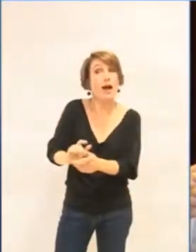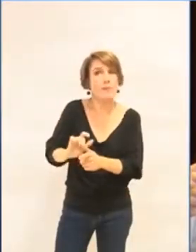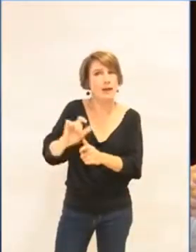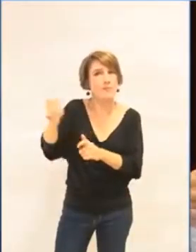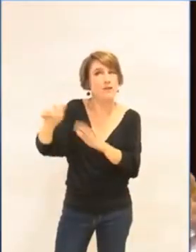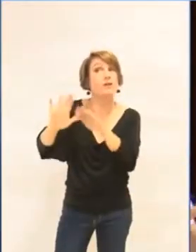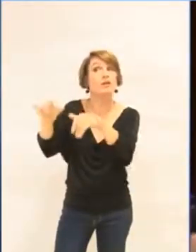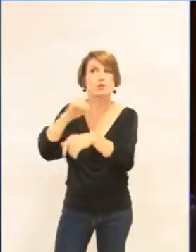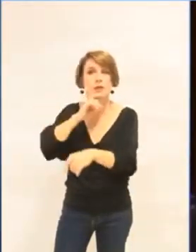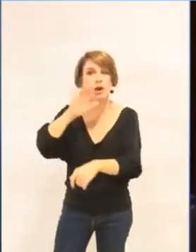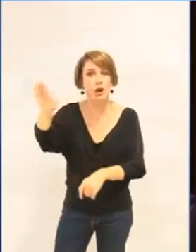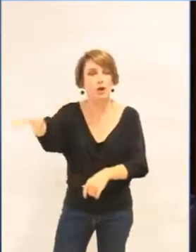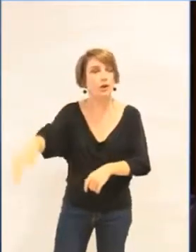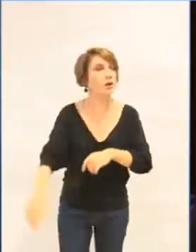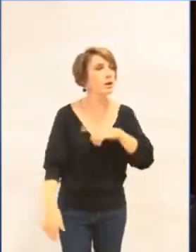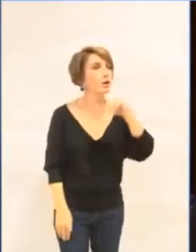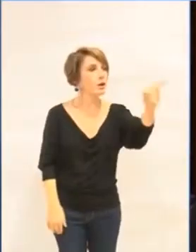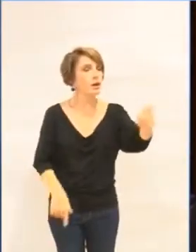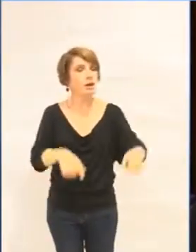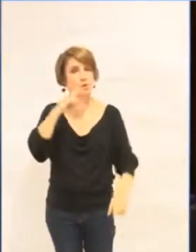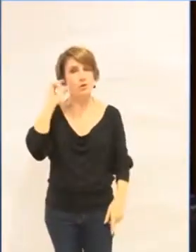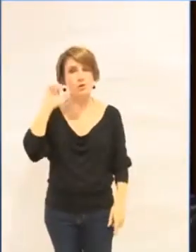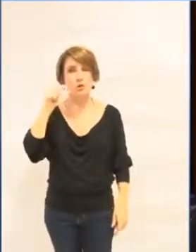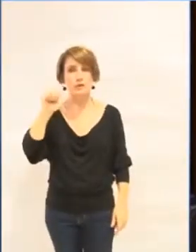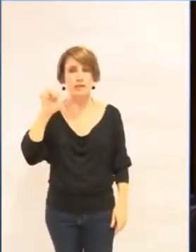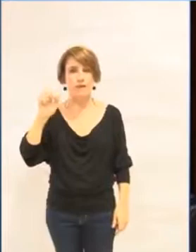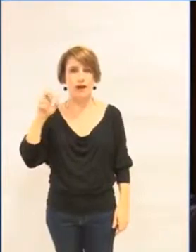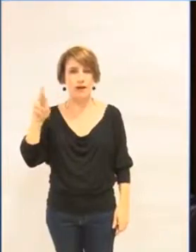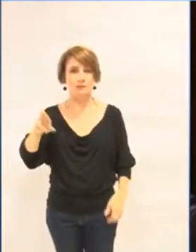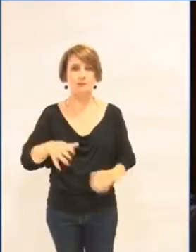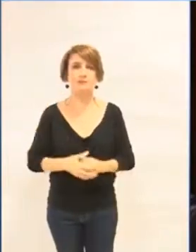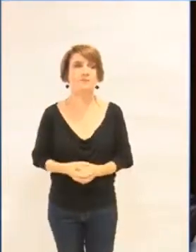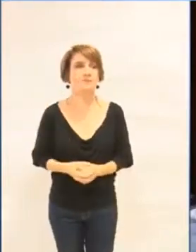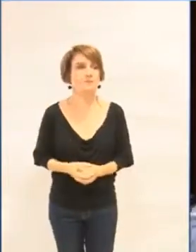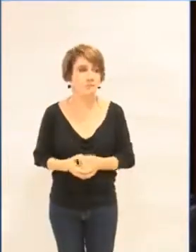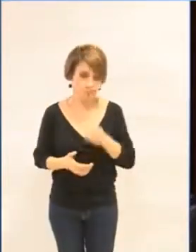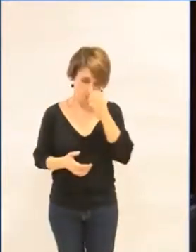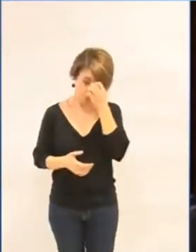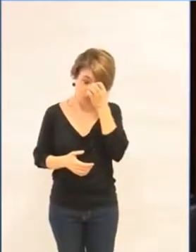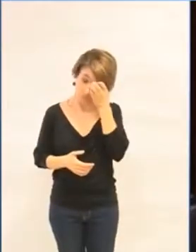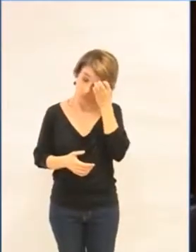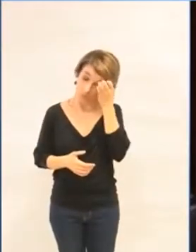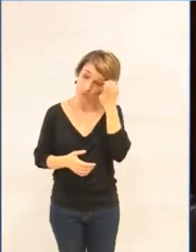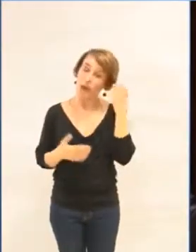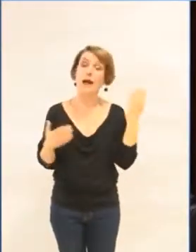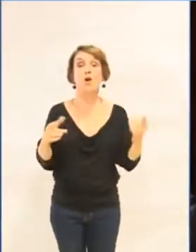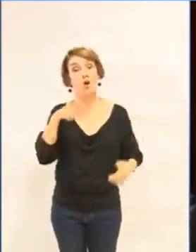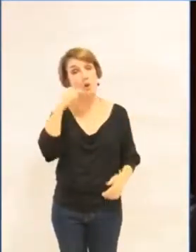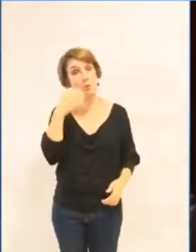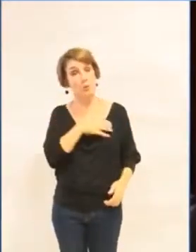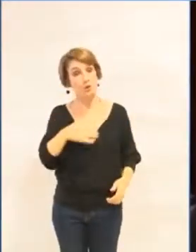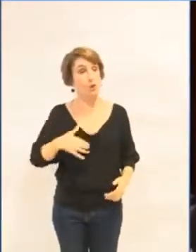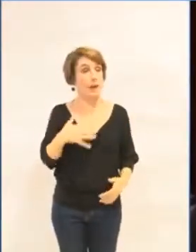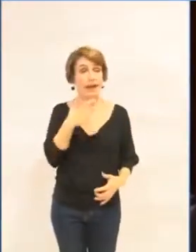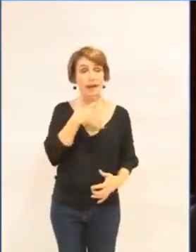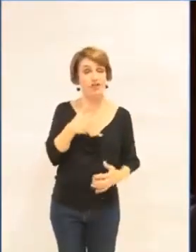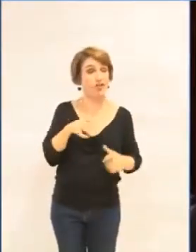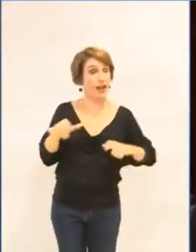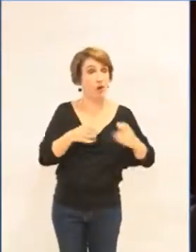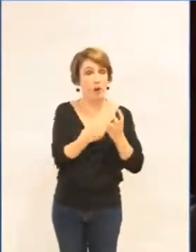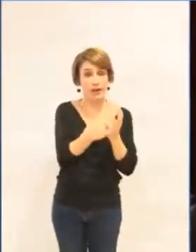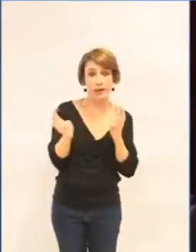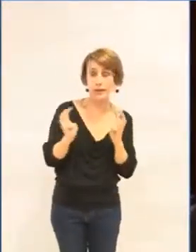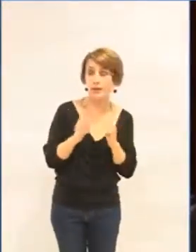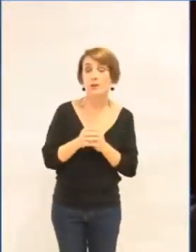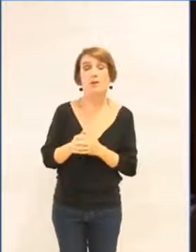Monsieur Bien, Safar. Monsieur le maire, mes chers collègues, un rapport de la Chambre régionale des comptes sur la situation de la commune,